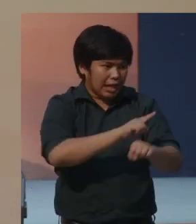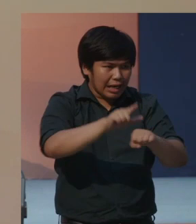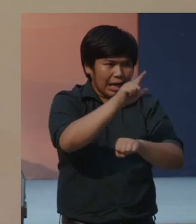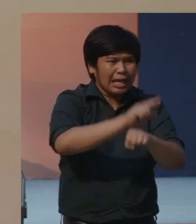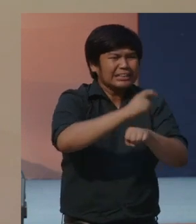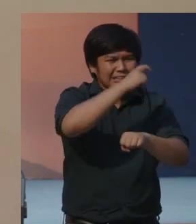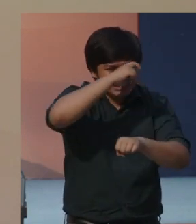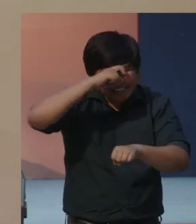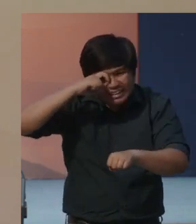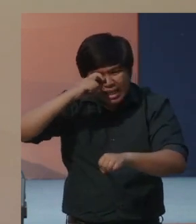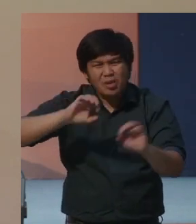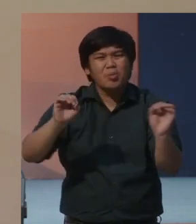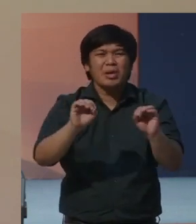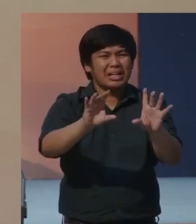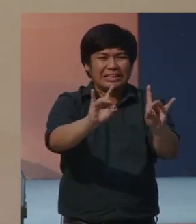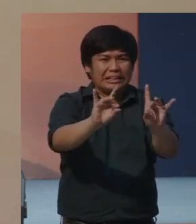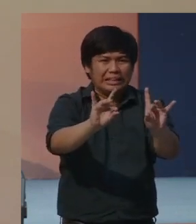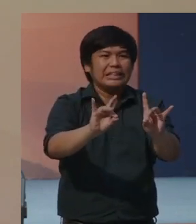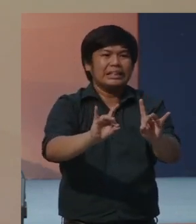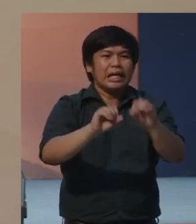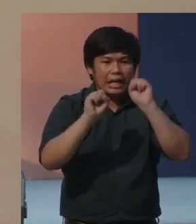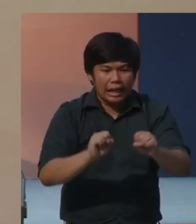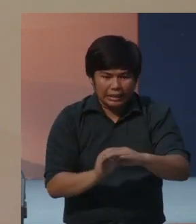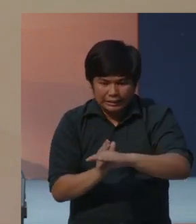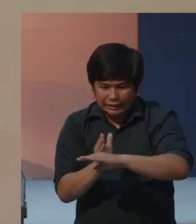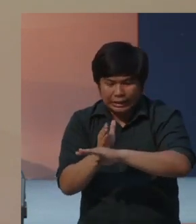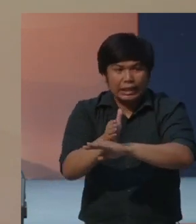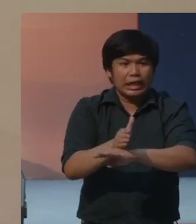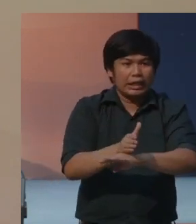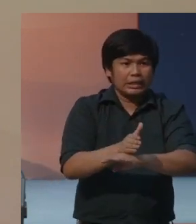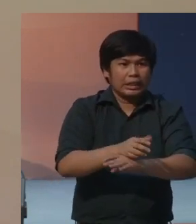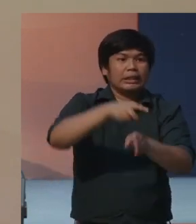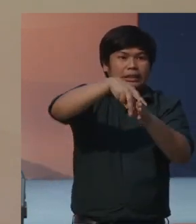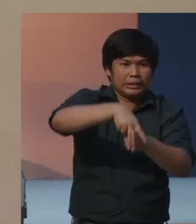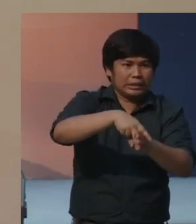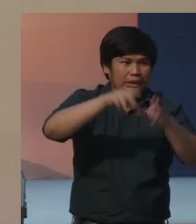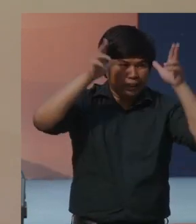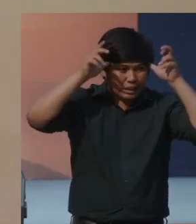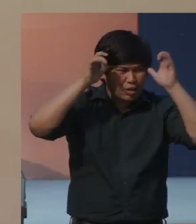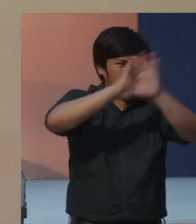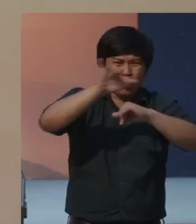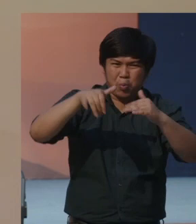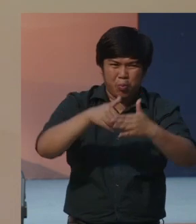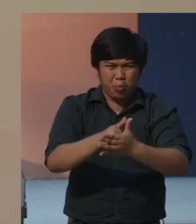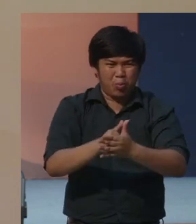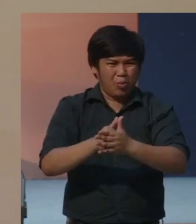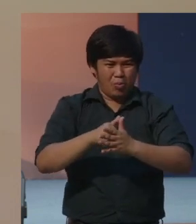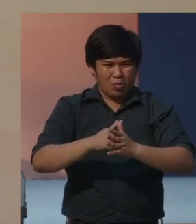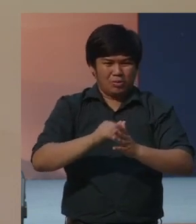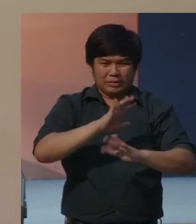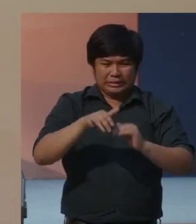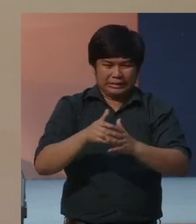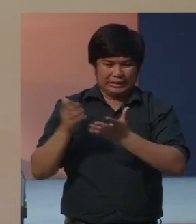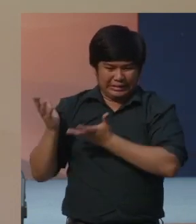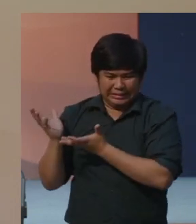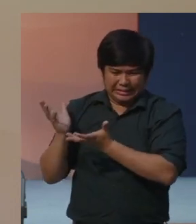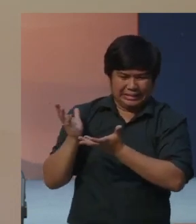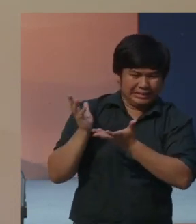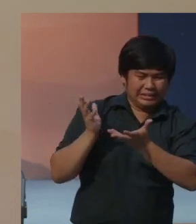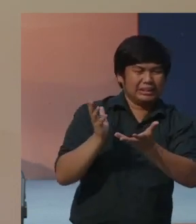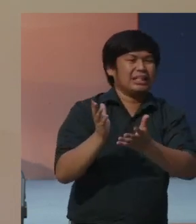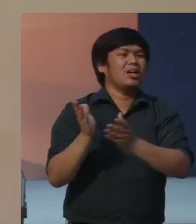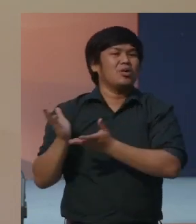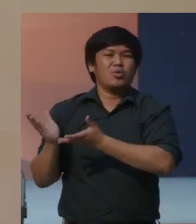So lahat sila ay nakatawid. Lahat ng mga taong kasama dun sa 2 million nun, mga asawa nila, mga anak nila, yung